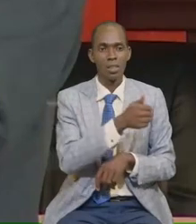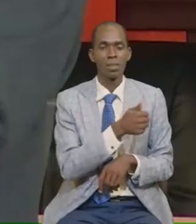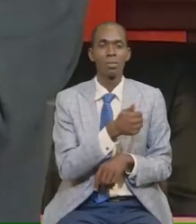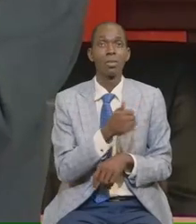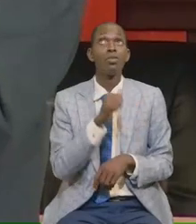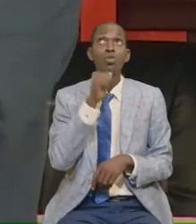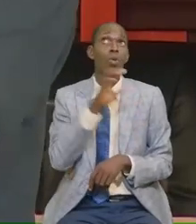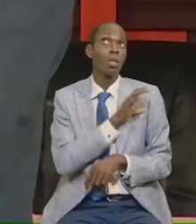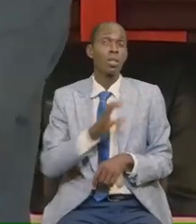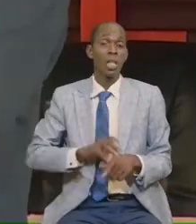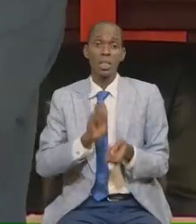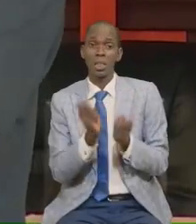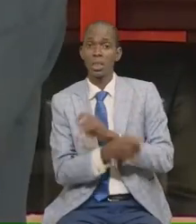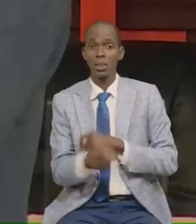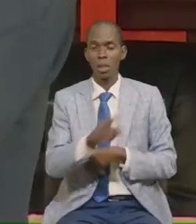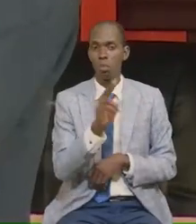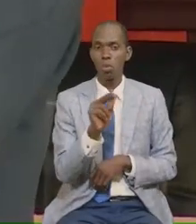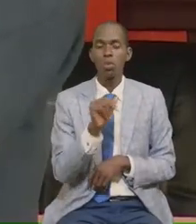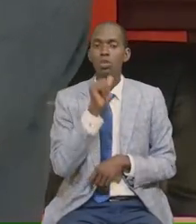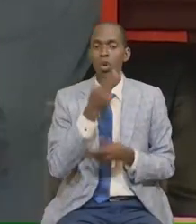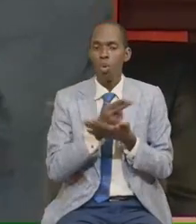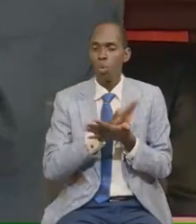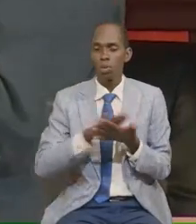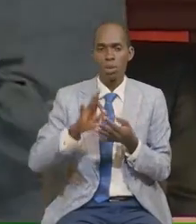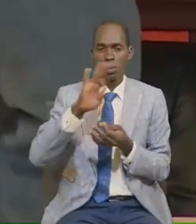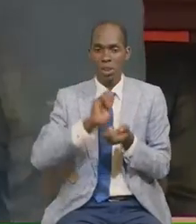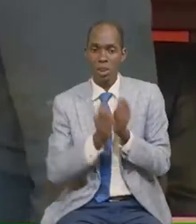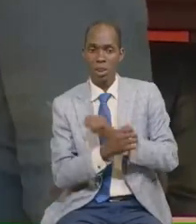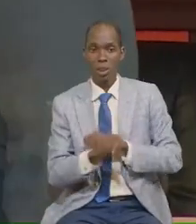transformé le Saint-Esprit les appâts transformés qui